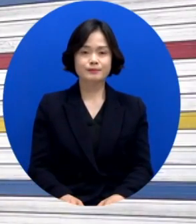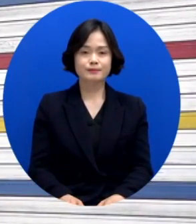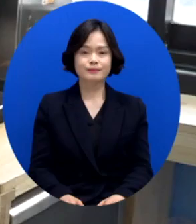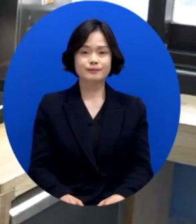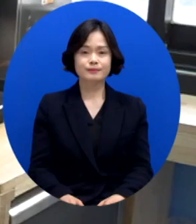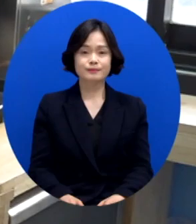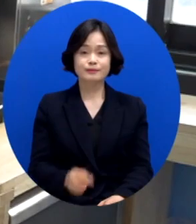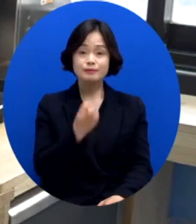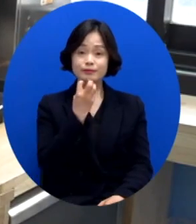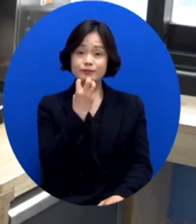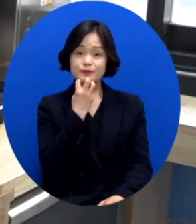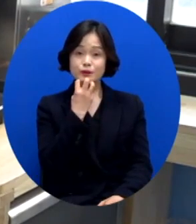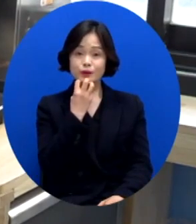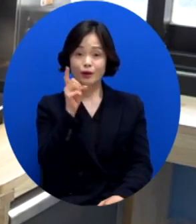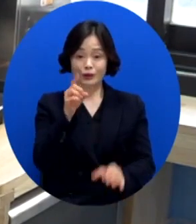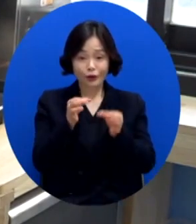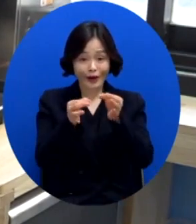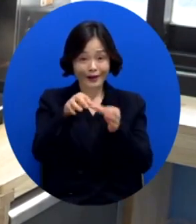서울의 한 가게.